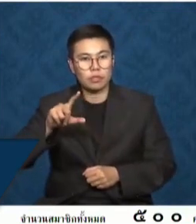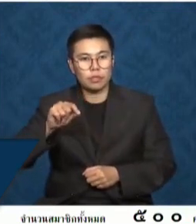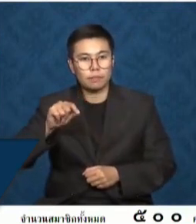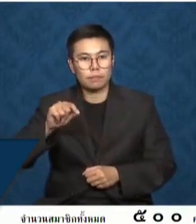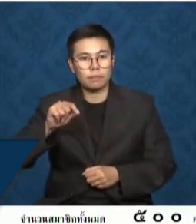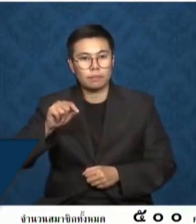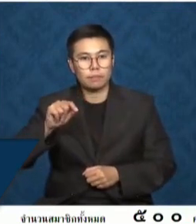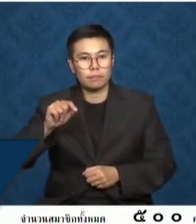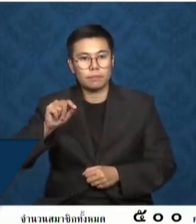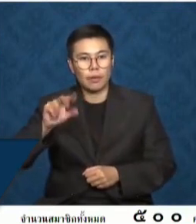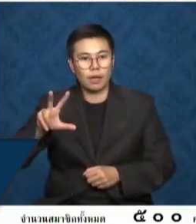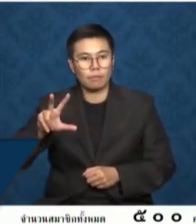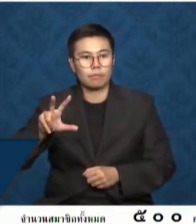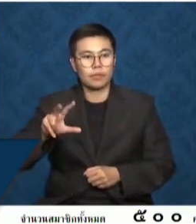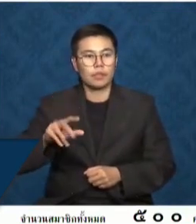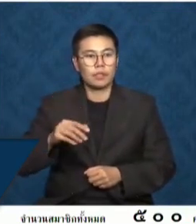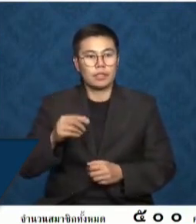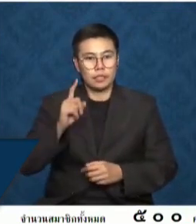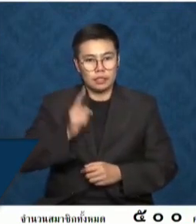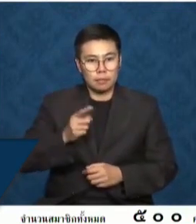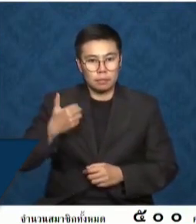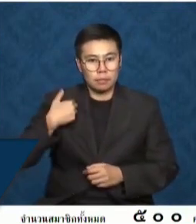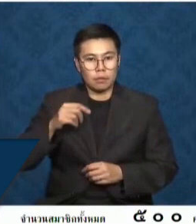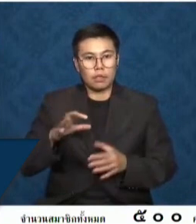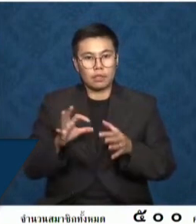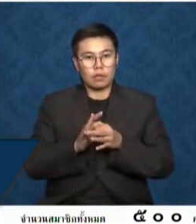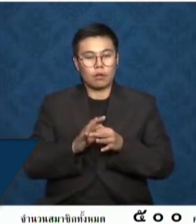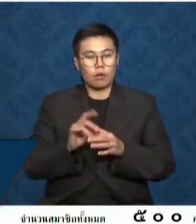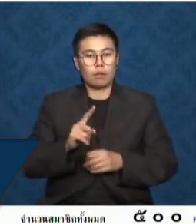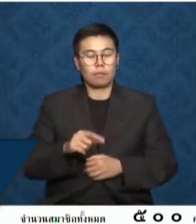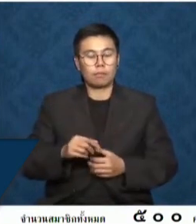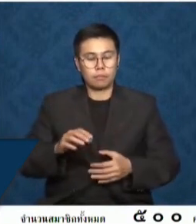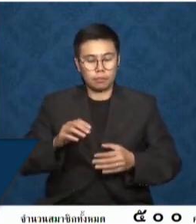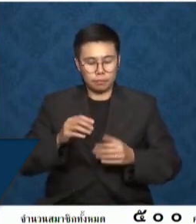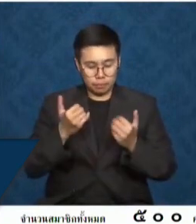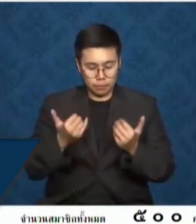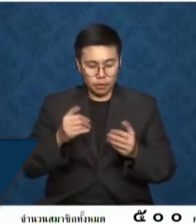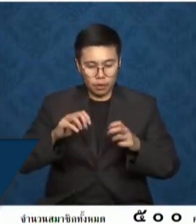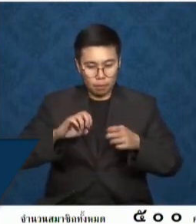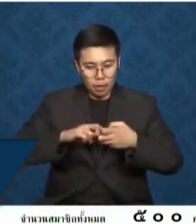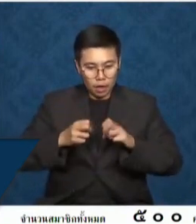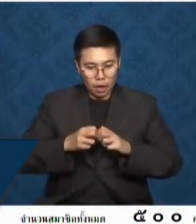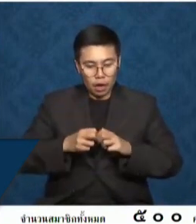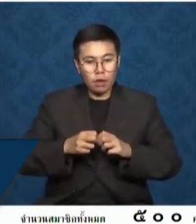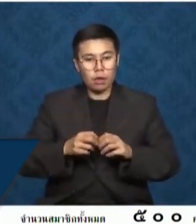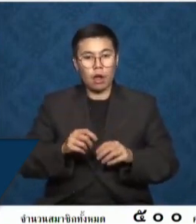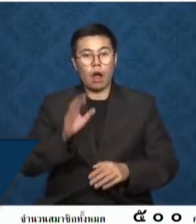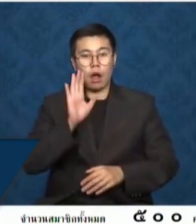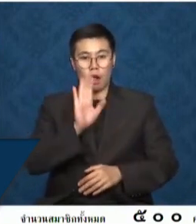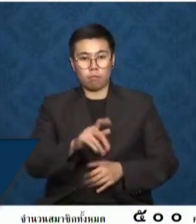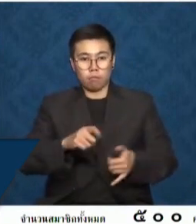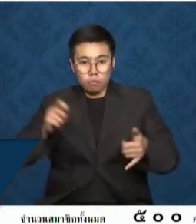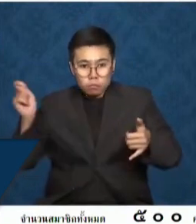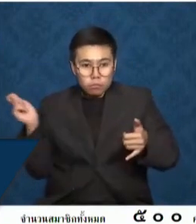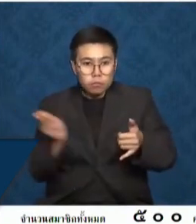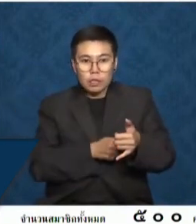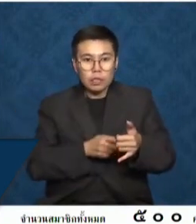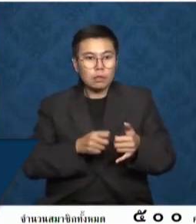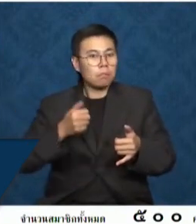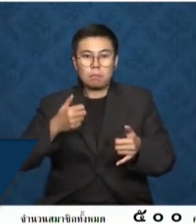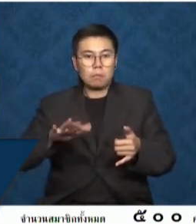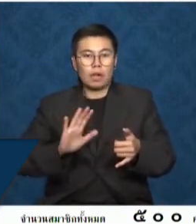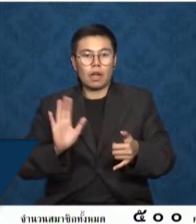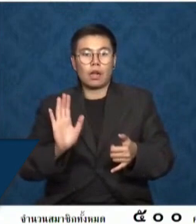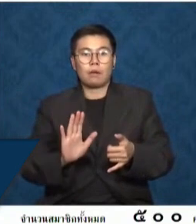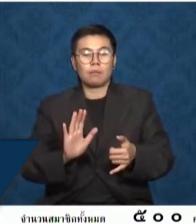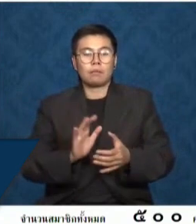รักจริงๆมันคือความรุนแรงทุกกรณีค่ะแล้วถ้าจะหยุดวงจรเรื่องความรุนแรงได้ต้องเริ่มจากการไม่ตีเด็กเราไม่สามารถสร้างคน